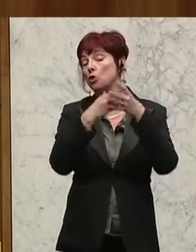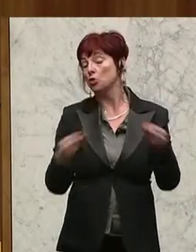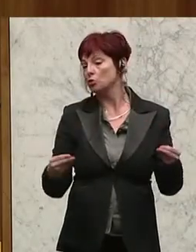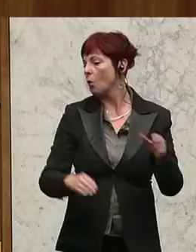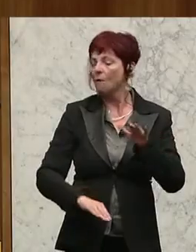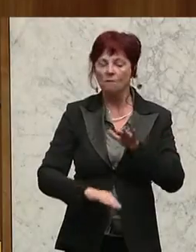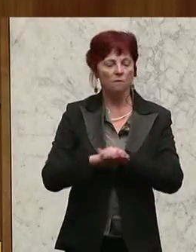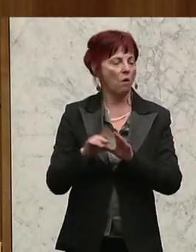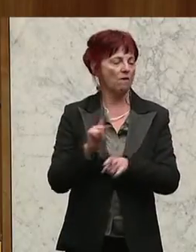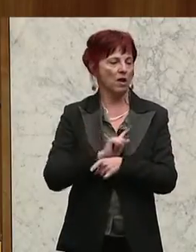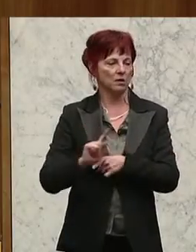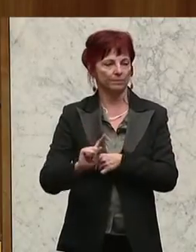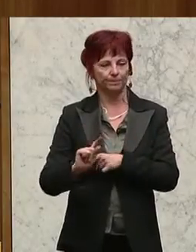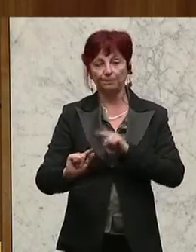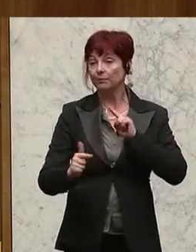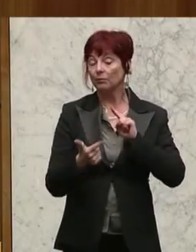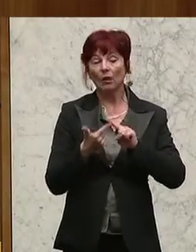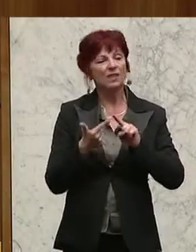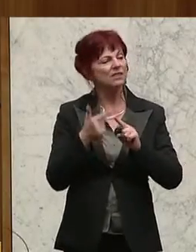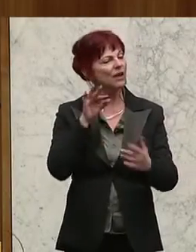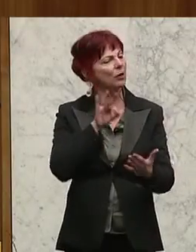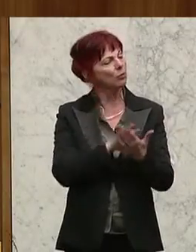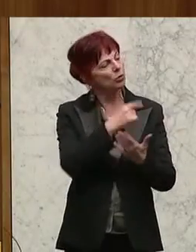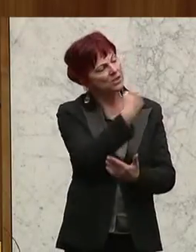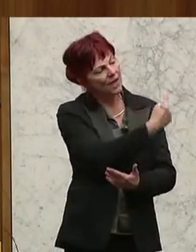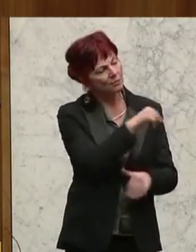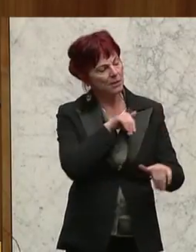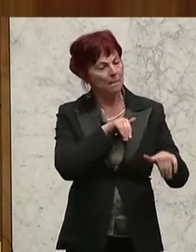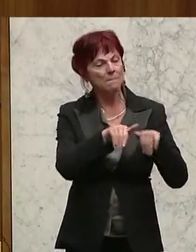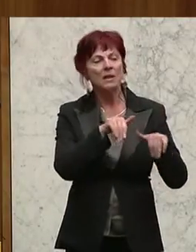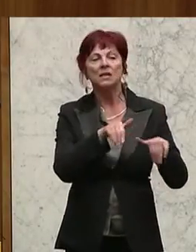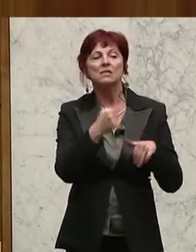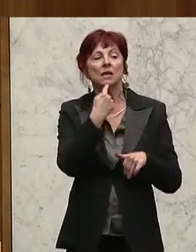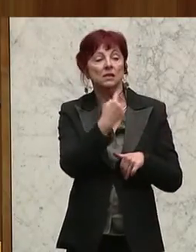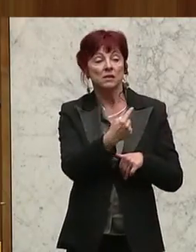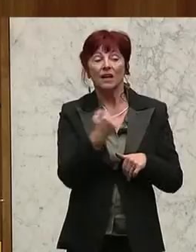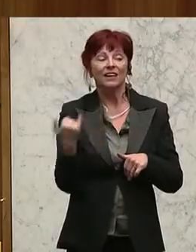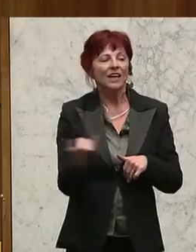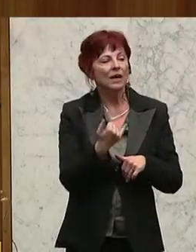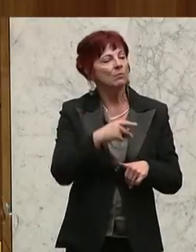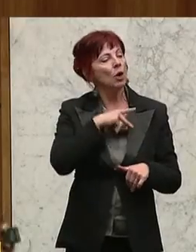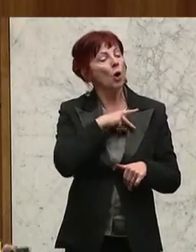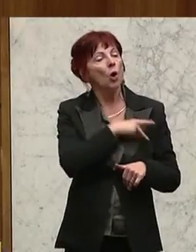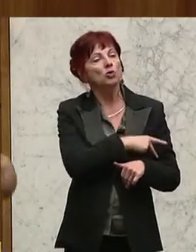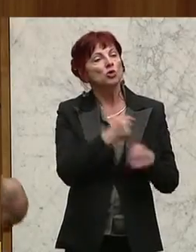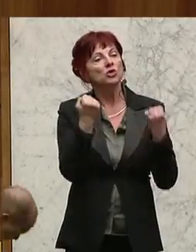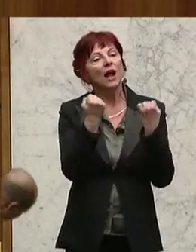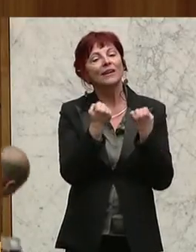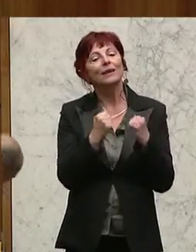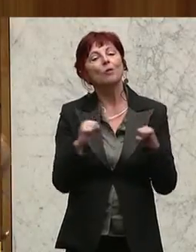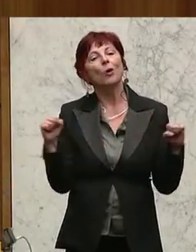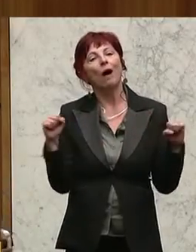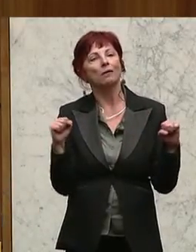vollkommen. Der zweite Punkt, den Sie, Herr Minister, ganz persönlich angeführt haben, und der ist immer das sozialdemokratische Totschlagargument, wenn